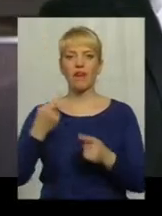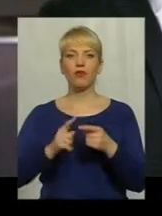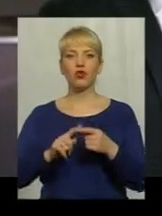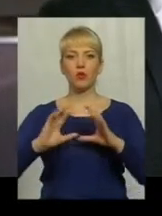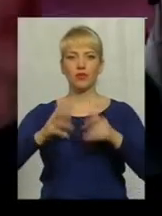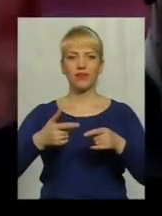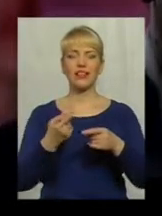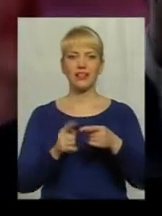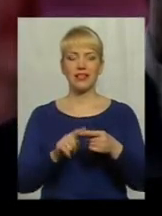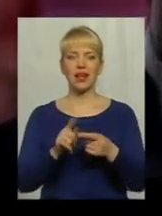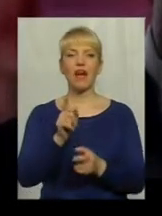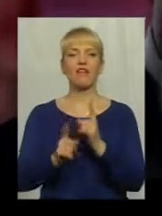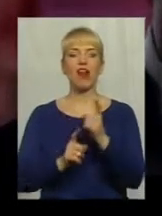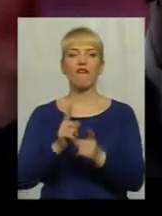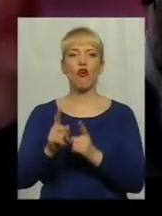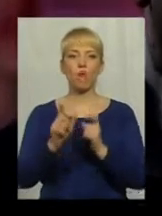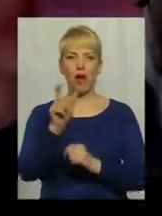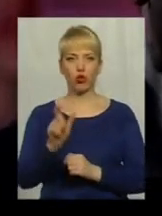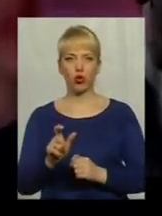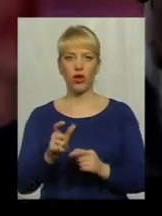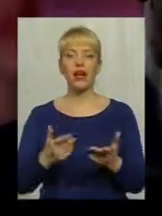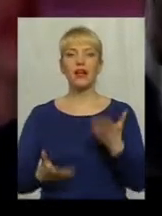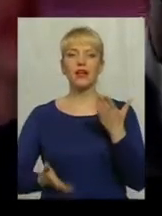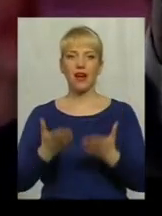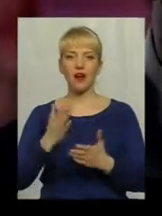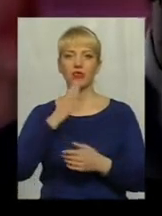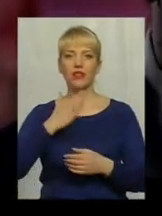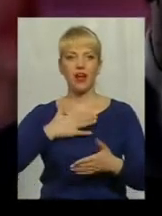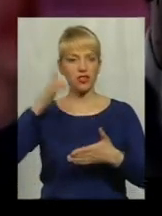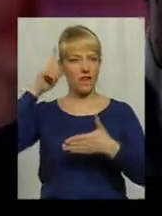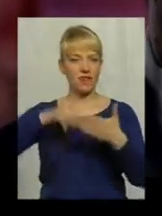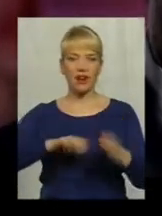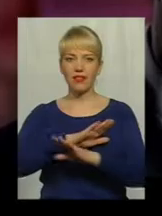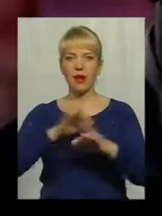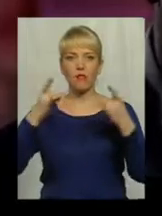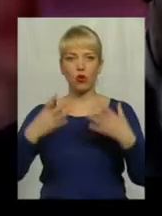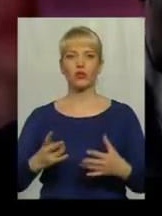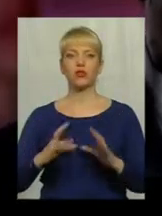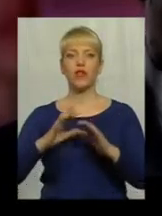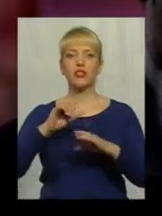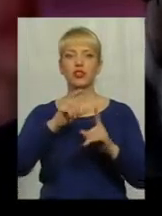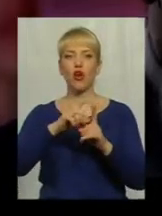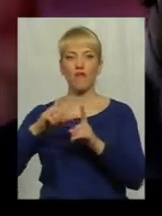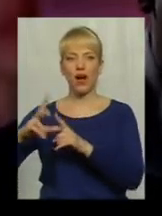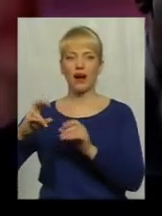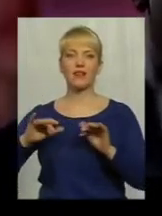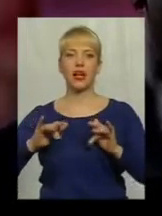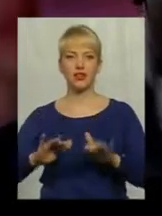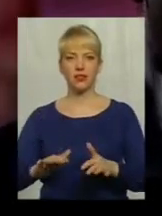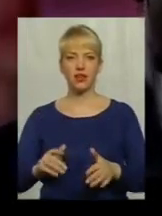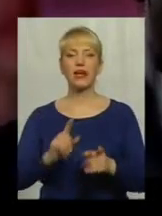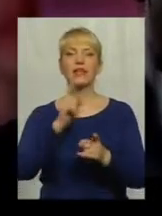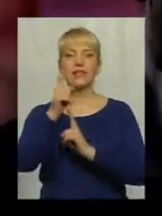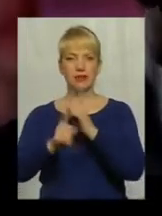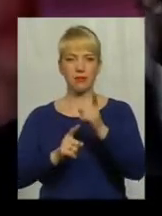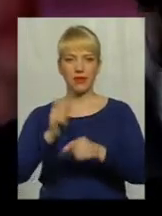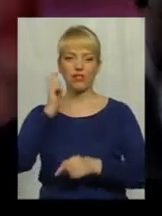реформатор. І якщо наша віра не просто на словах, але вона на ділах, зміниться Україна,